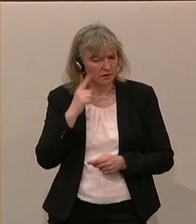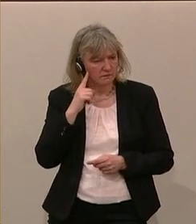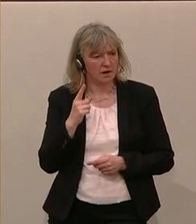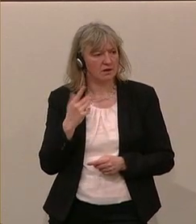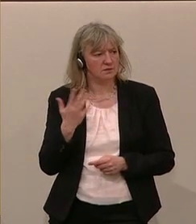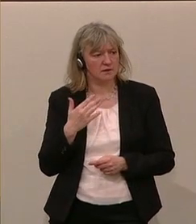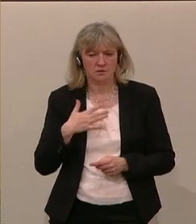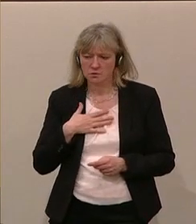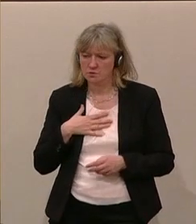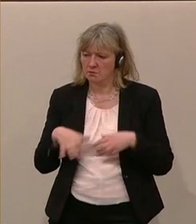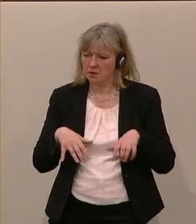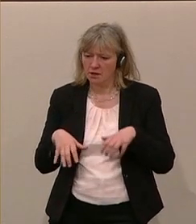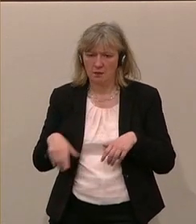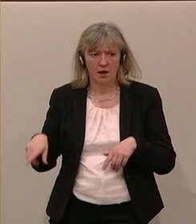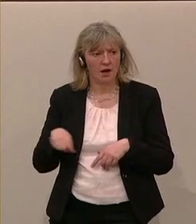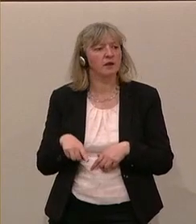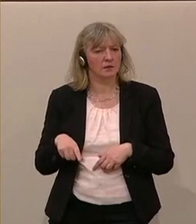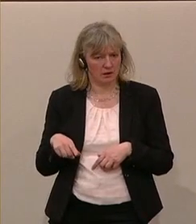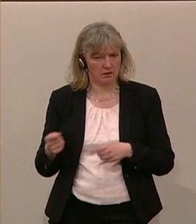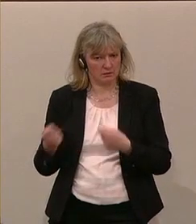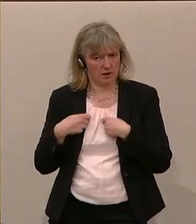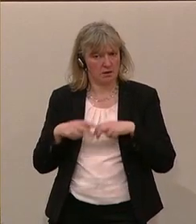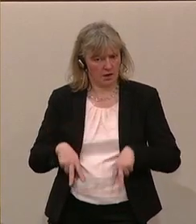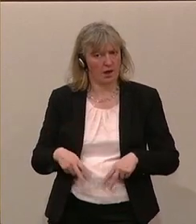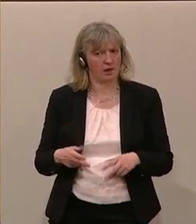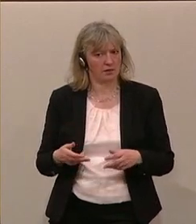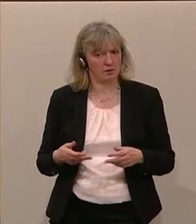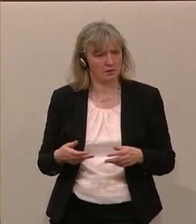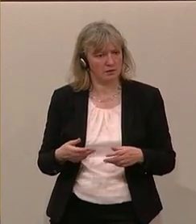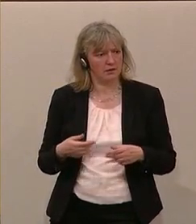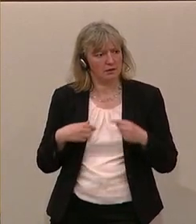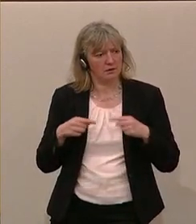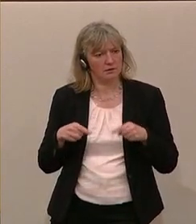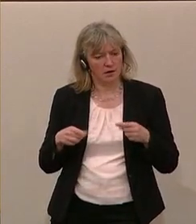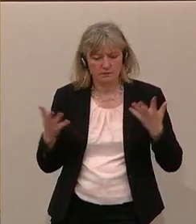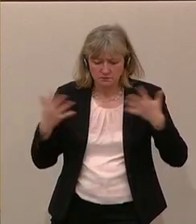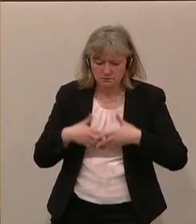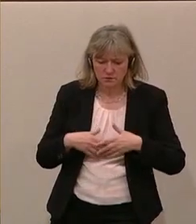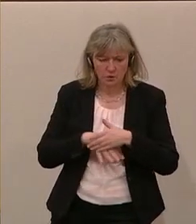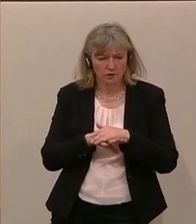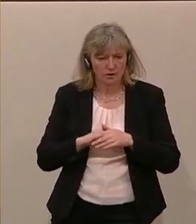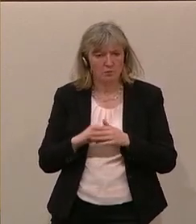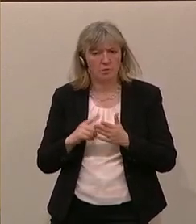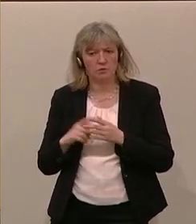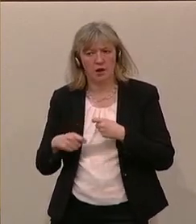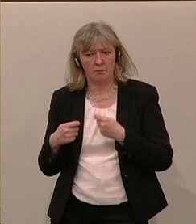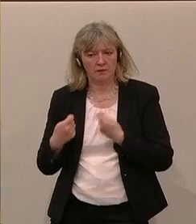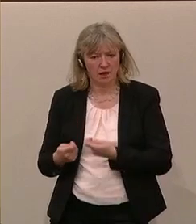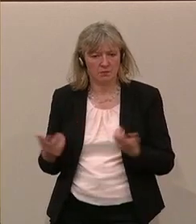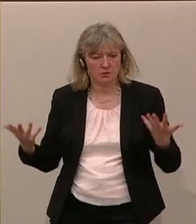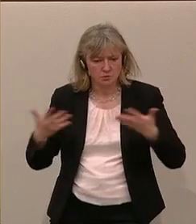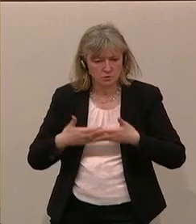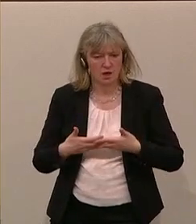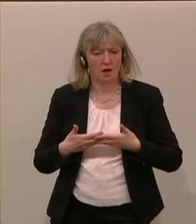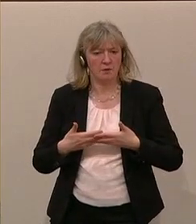uns unsere Mitarbeiter Recht geben, dass wir das Zusammenspiel zwischen Unternehmern und Arbeitnehmern